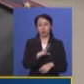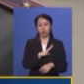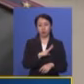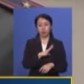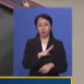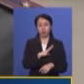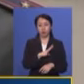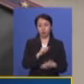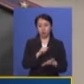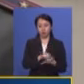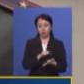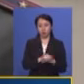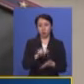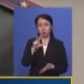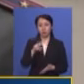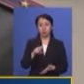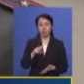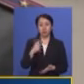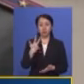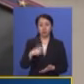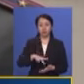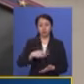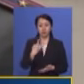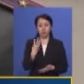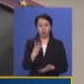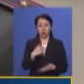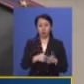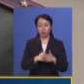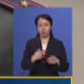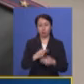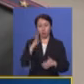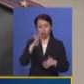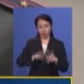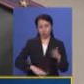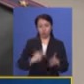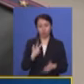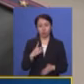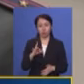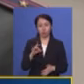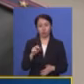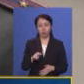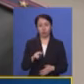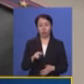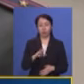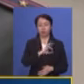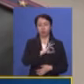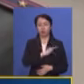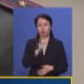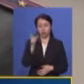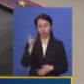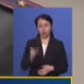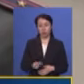административный протокол по статье 334, что предусматривает предупреждение или штраф в размере 2 МРП. На юридических лиц